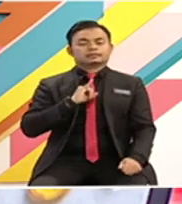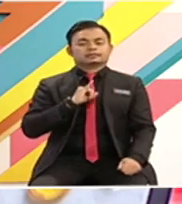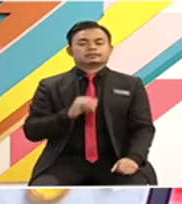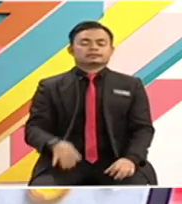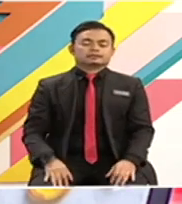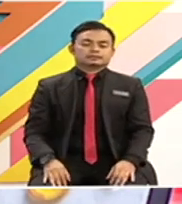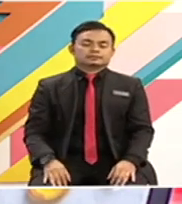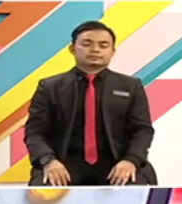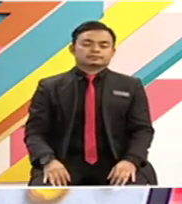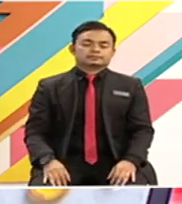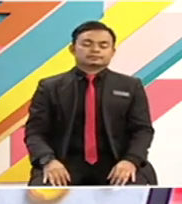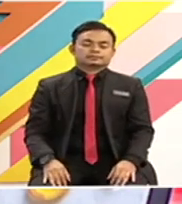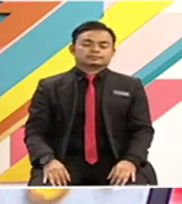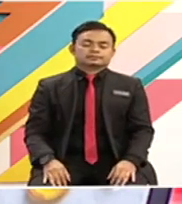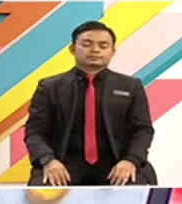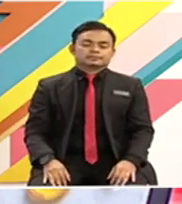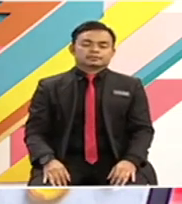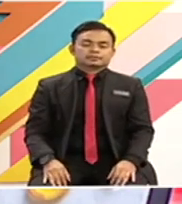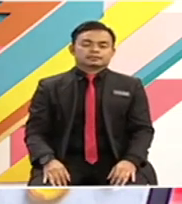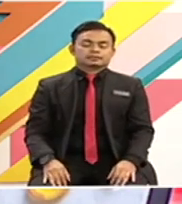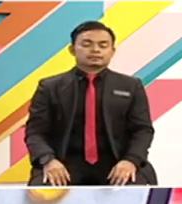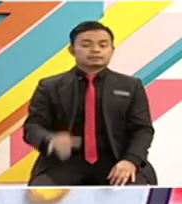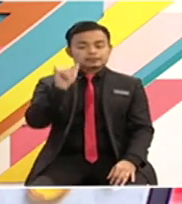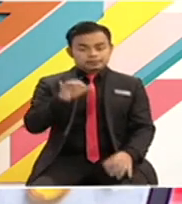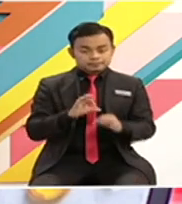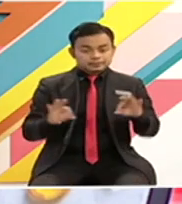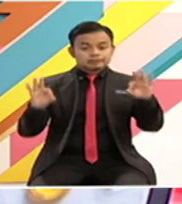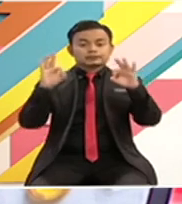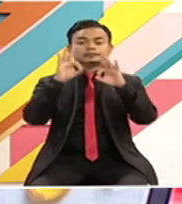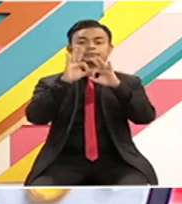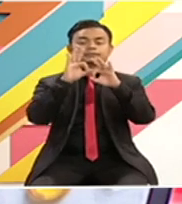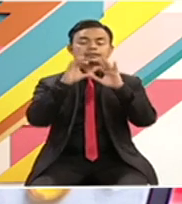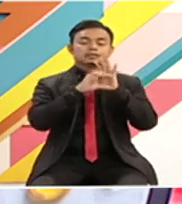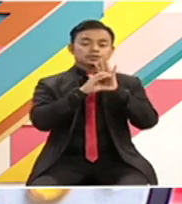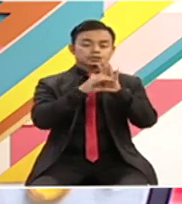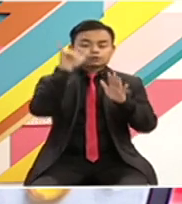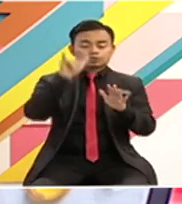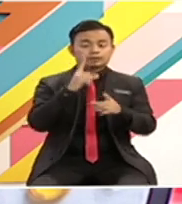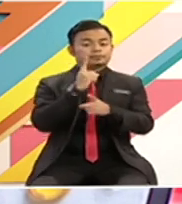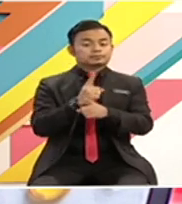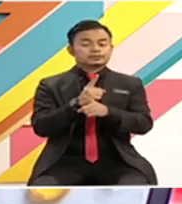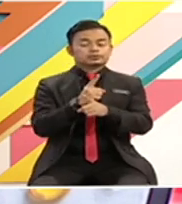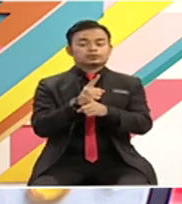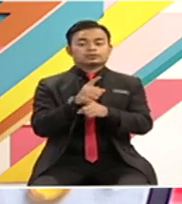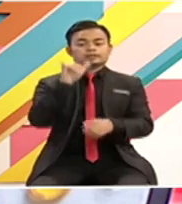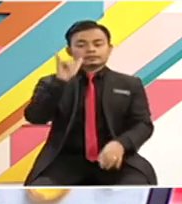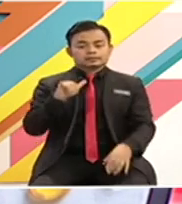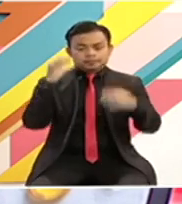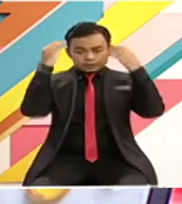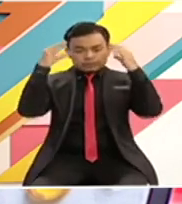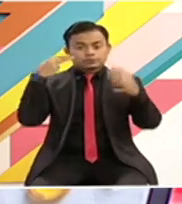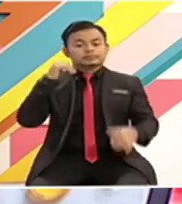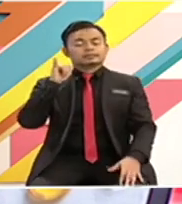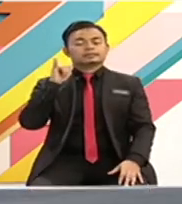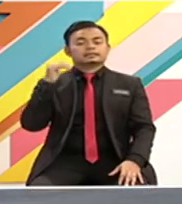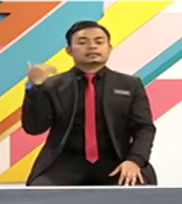elah a-apa contoh yang betul lah hahaha panduan yang betul seperti siku Nurhayati dakwah ikan ya Oke